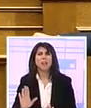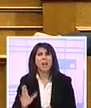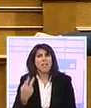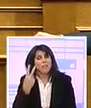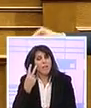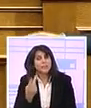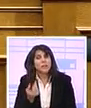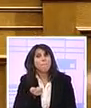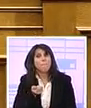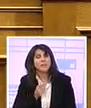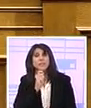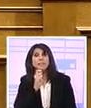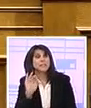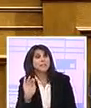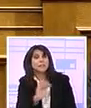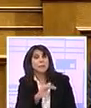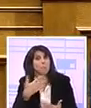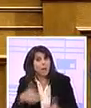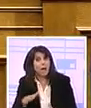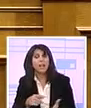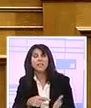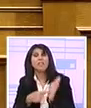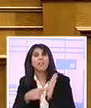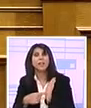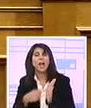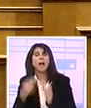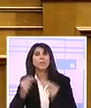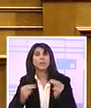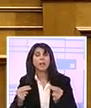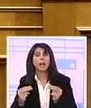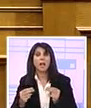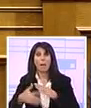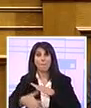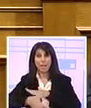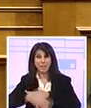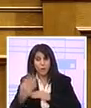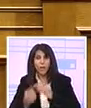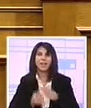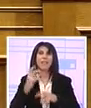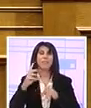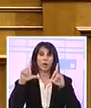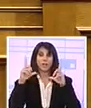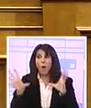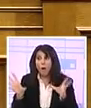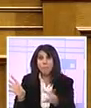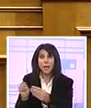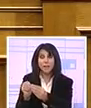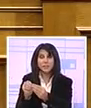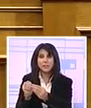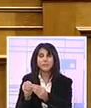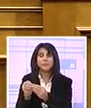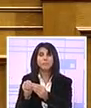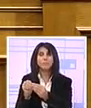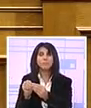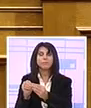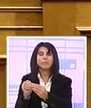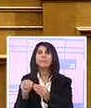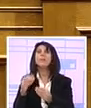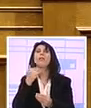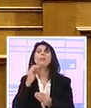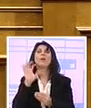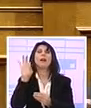μετρήσεις, τις δημοσκοπικές, που δείχνουν ότι Πασό και Νέα Δημοκρατία αθρηστικά δεν βγάζουν ποσοστά που παίρνουν